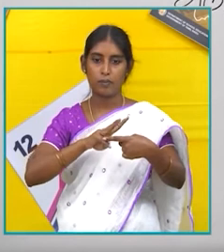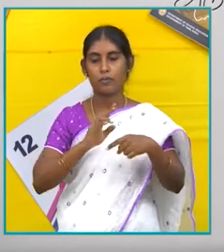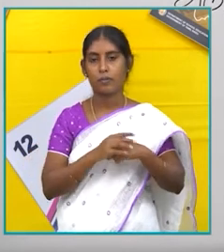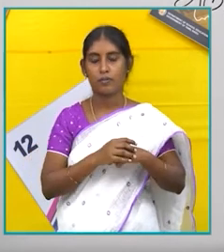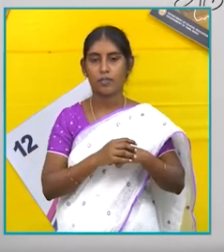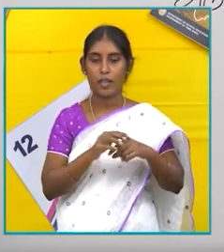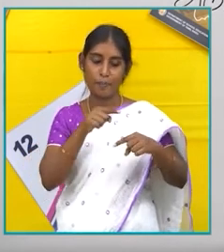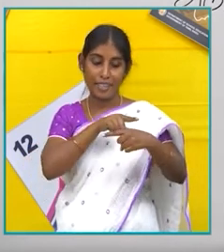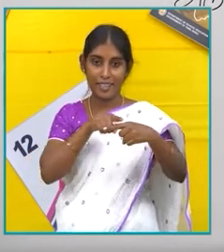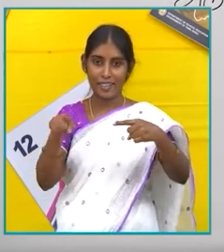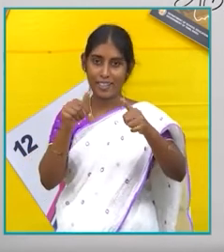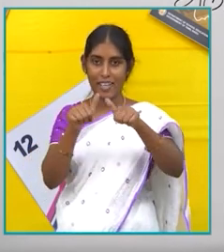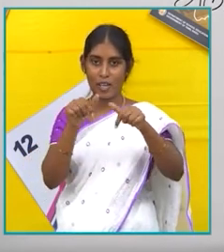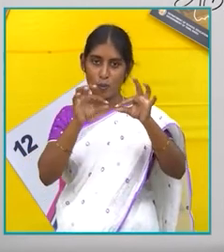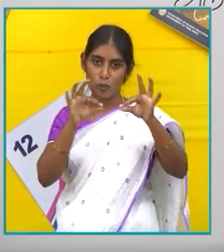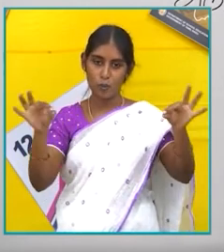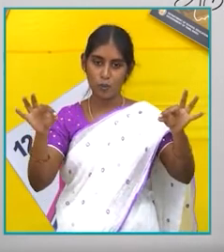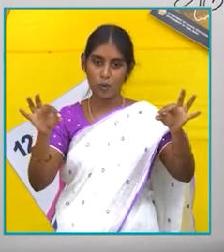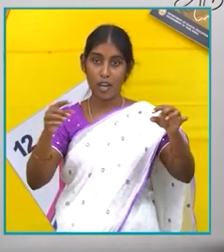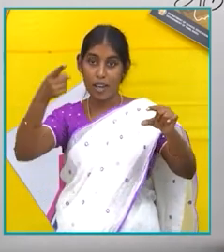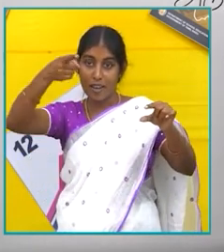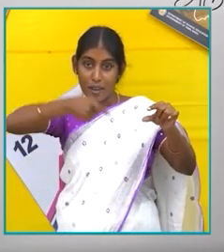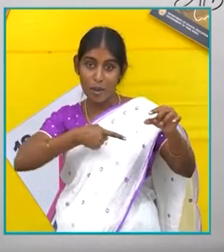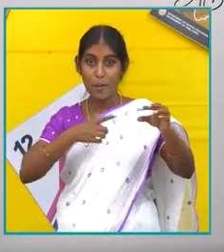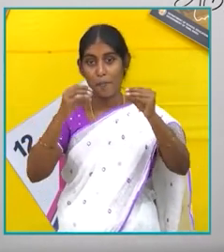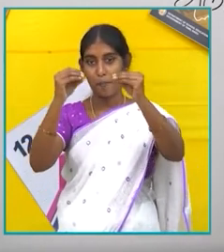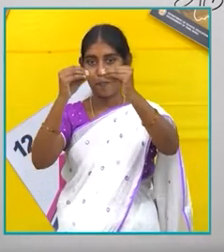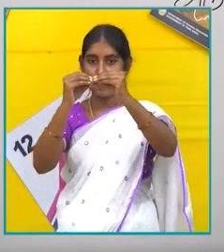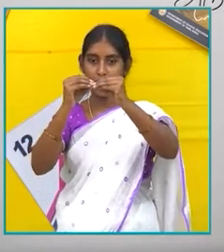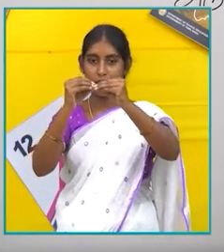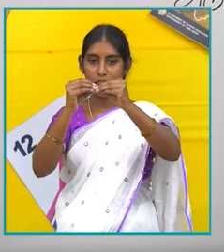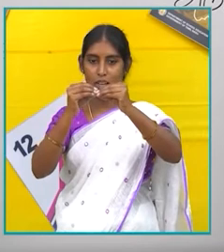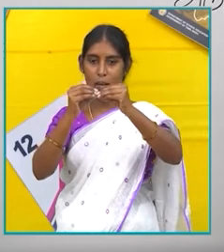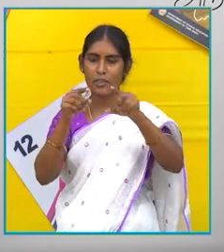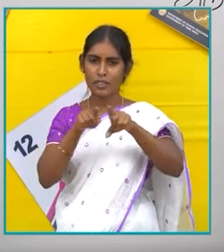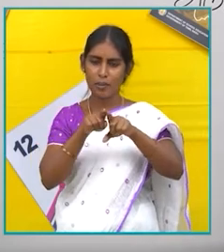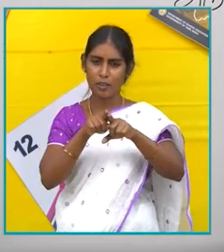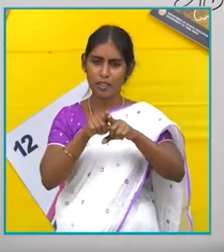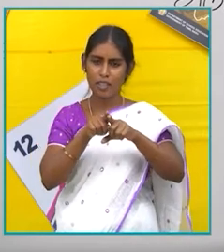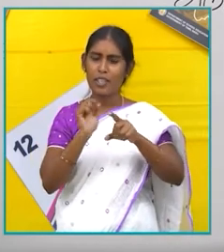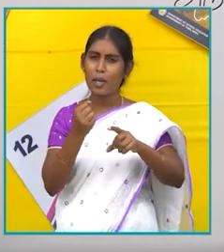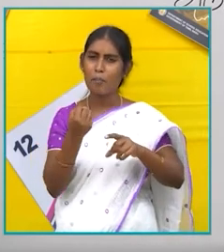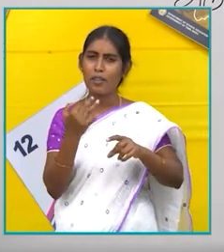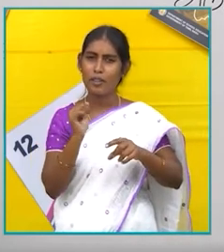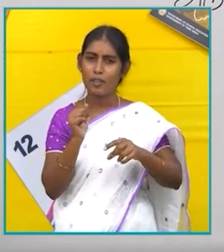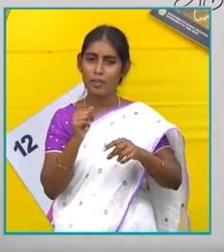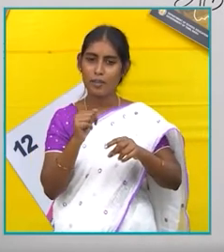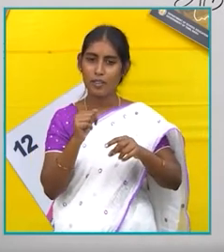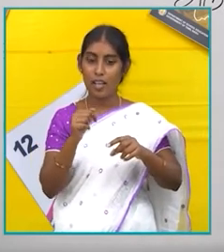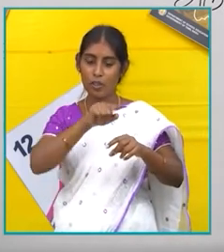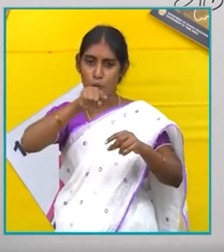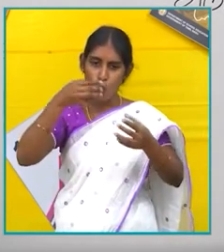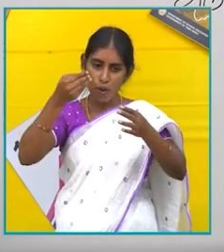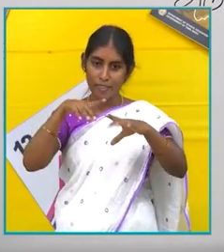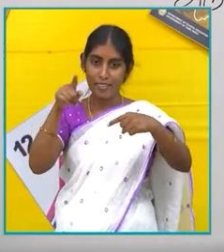பீங்கிற ஒரு கோடு வெட்டுதுன்னா அது ஏற்படுத்தக்கூடிய கோணத்துக்கு பேர் குத்தெதிர் கோணங்கள். அது எப்படி இருக்கும் அப்படின்னு பார்த்தீங்கன்னா, இப்போ இதில்